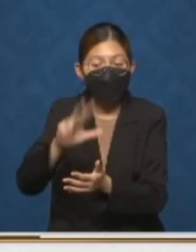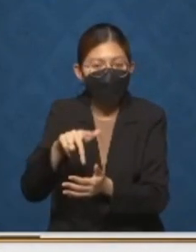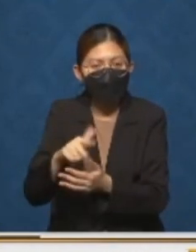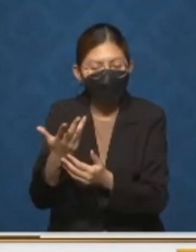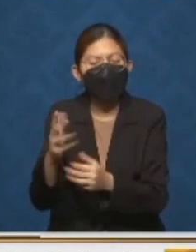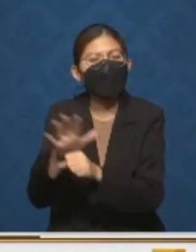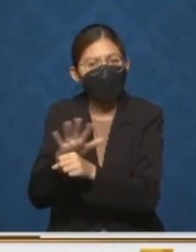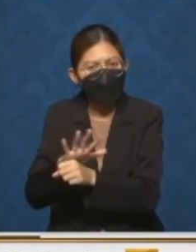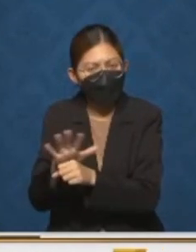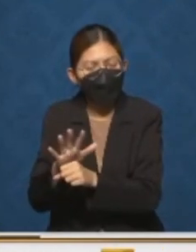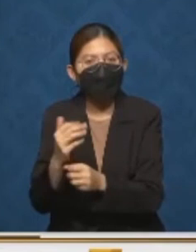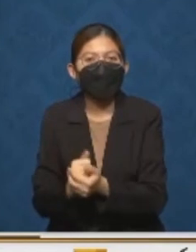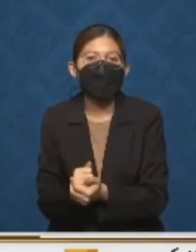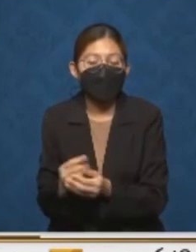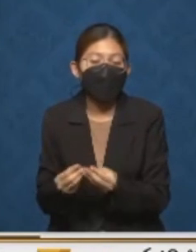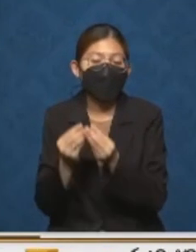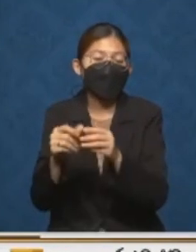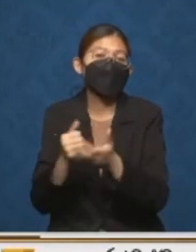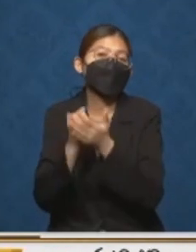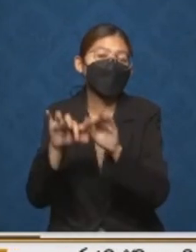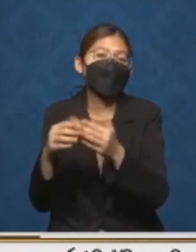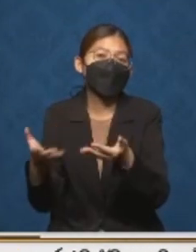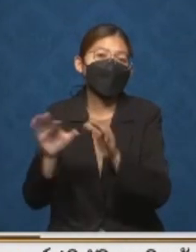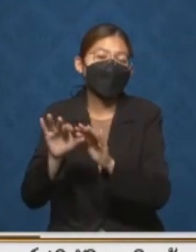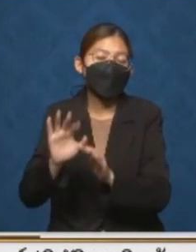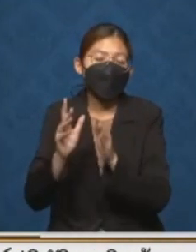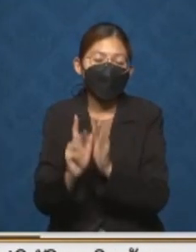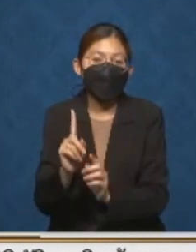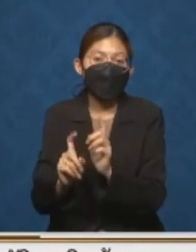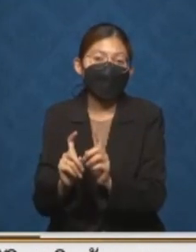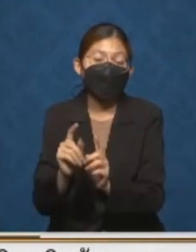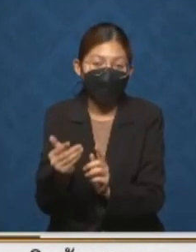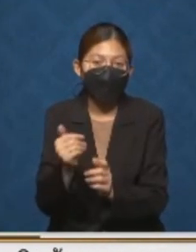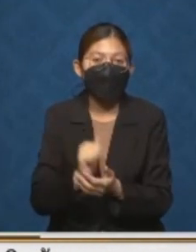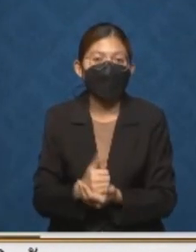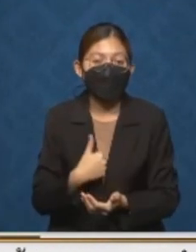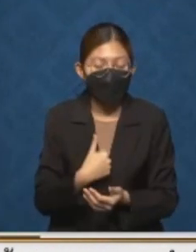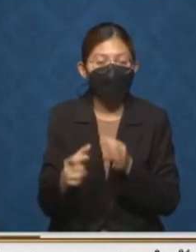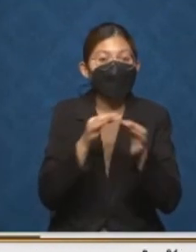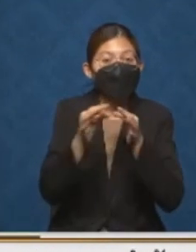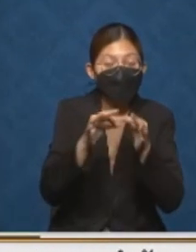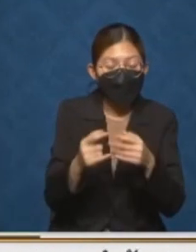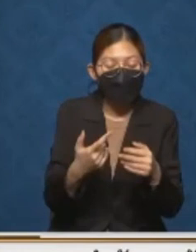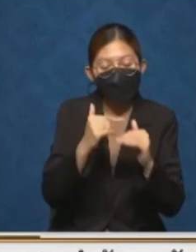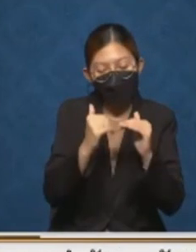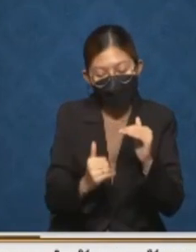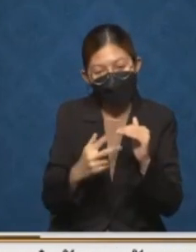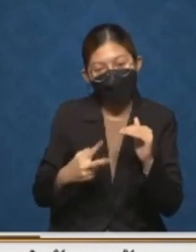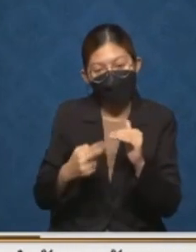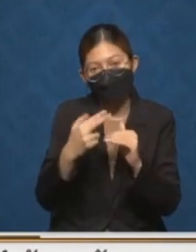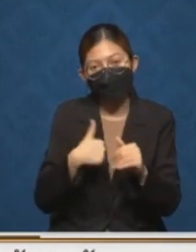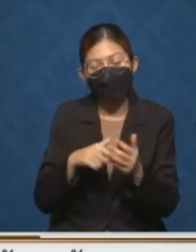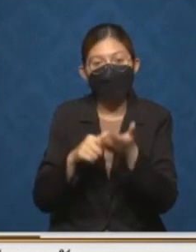ับแต่ก็พอประทัให้กบครอบกัวของผู้เสยชีวิตได้เหล็ที่ผมได้แลยะตทตัดรถแล้วกสุ่วความเหนไ้นะครับ